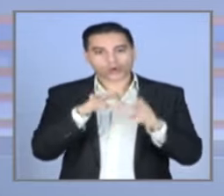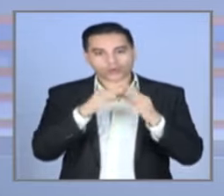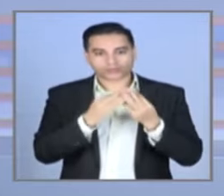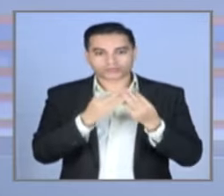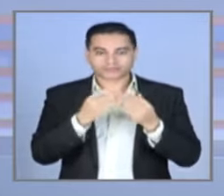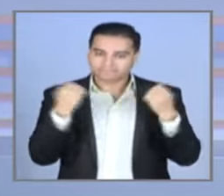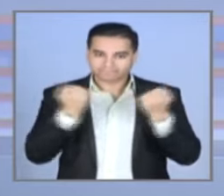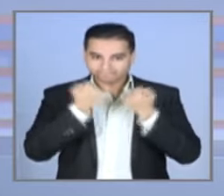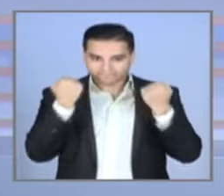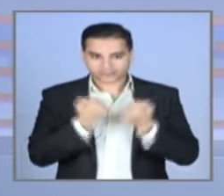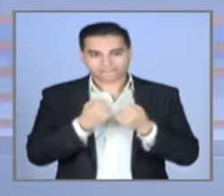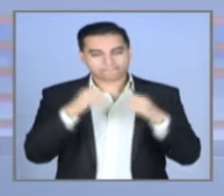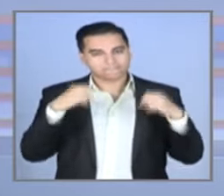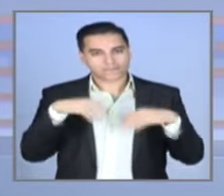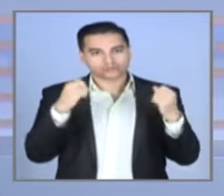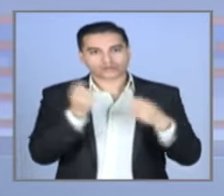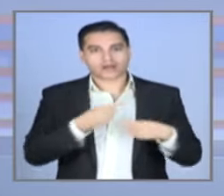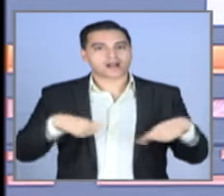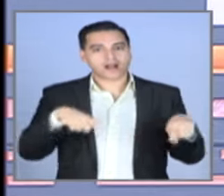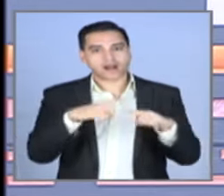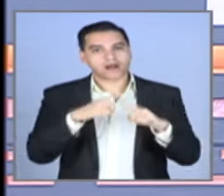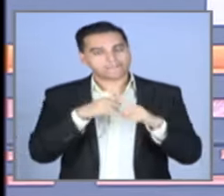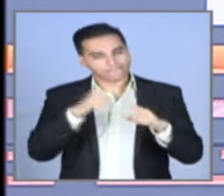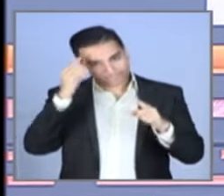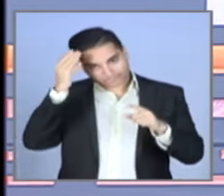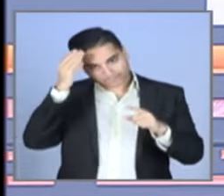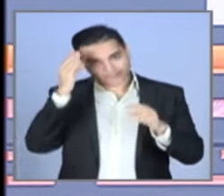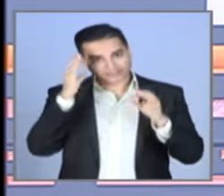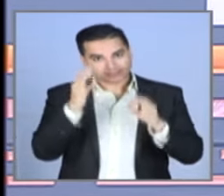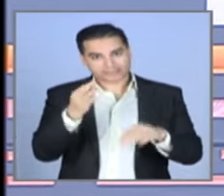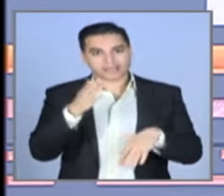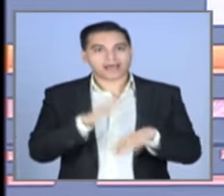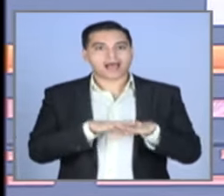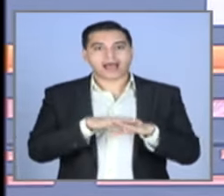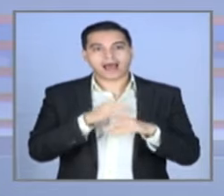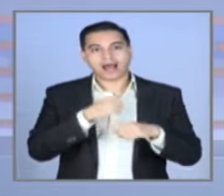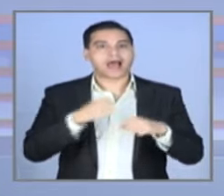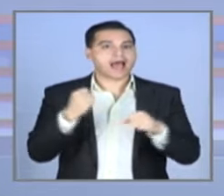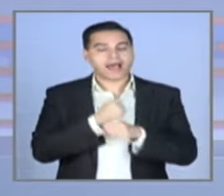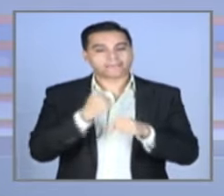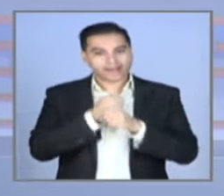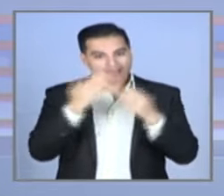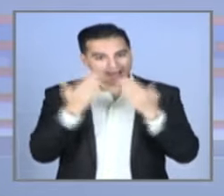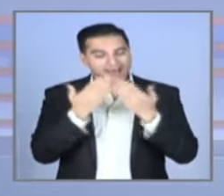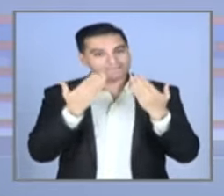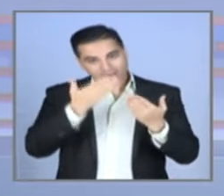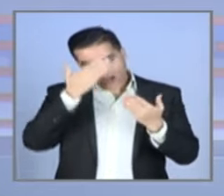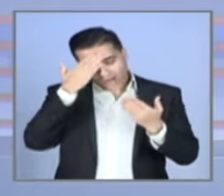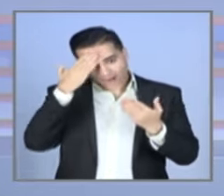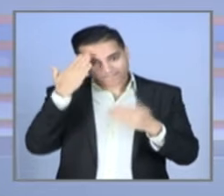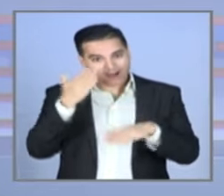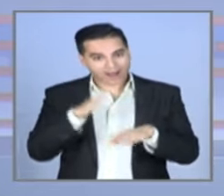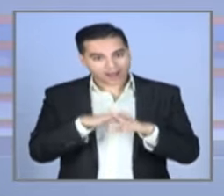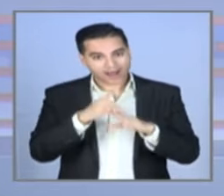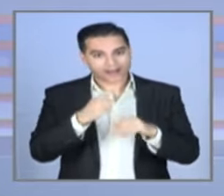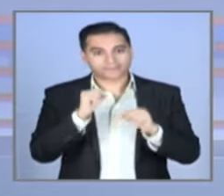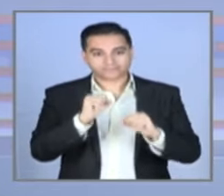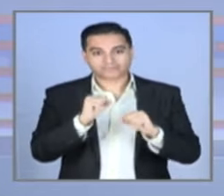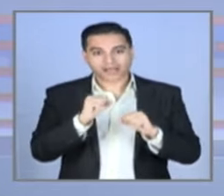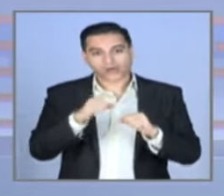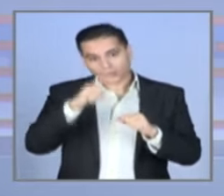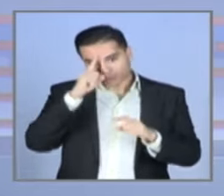محتاج تستعد ما شاء الله عليك موسوعه. اصلك حضرتك بتحب القرايه. ايوه بالظبط. فده طبع من طباعك يعني، فانت على